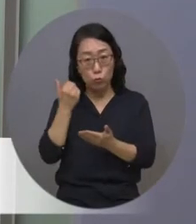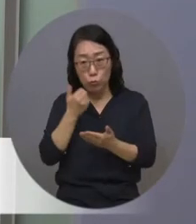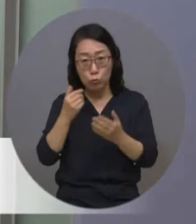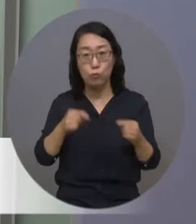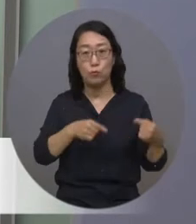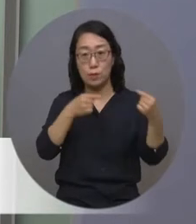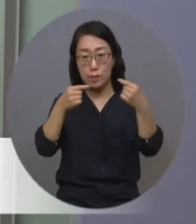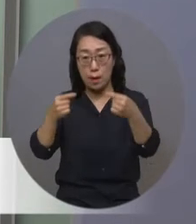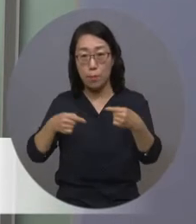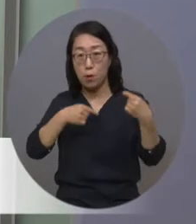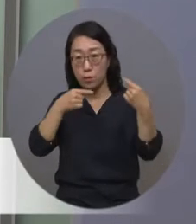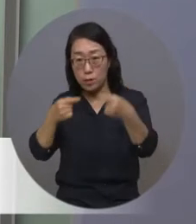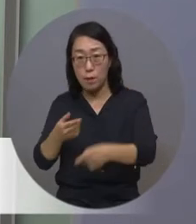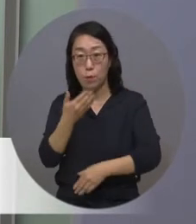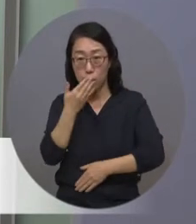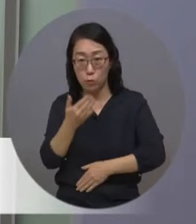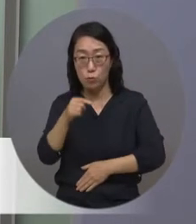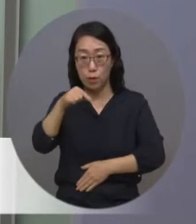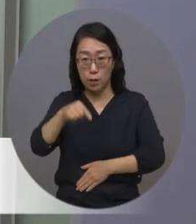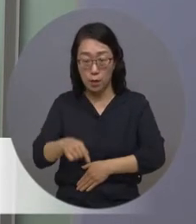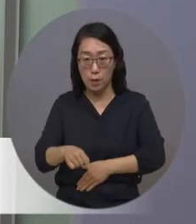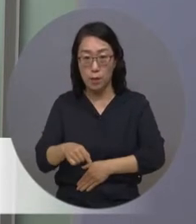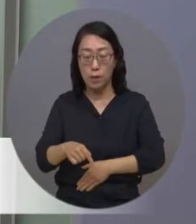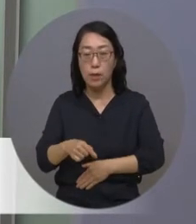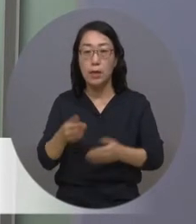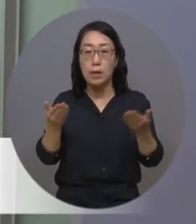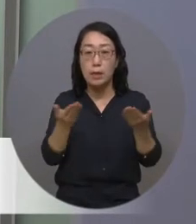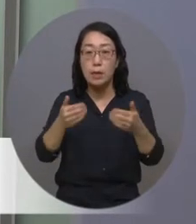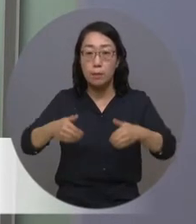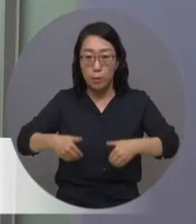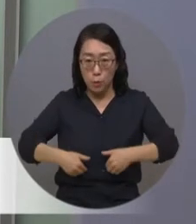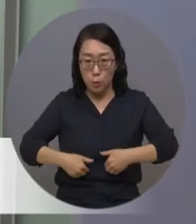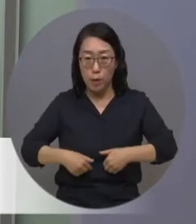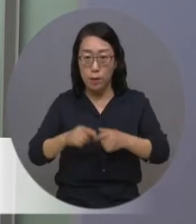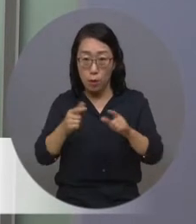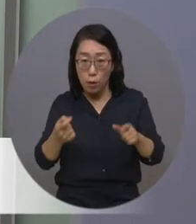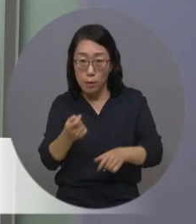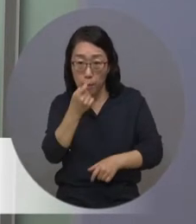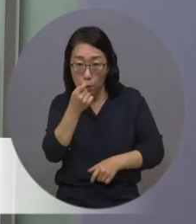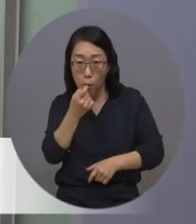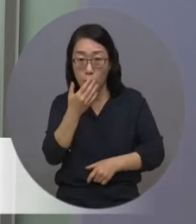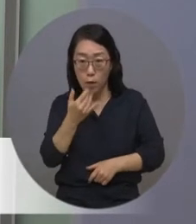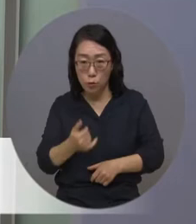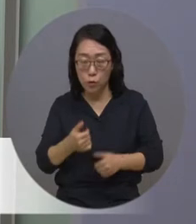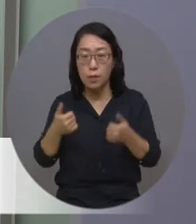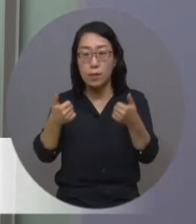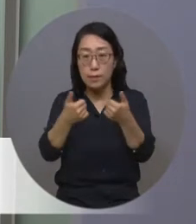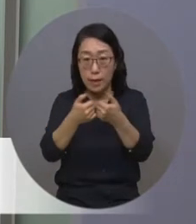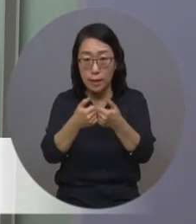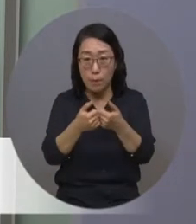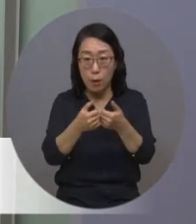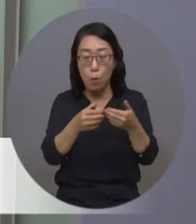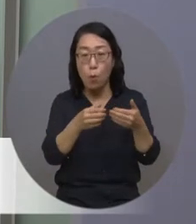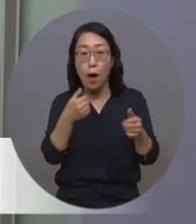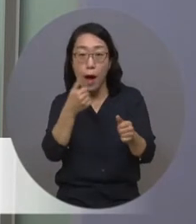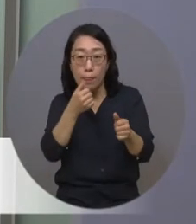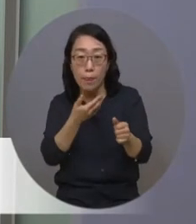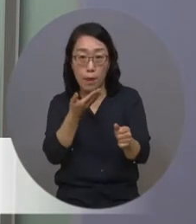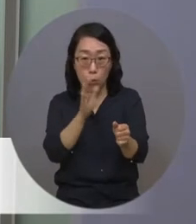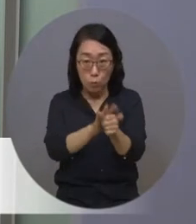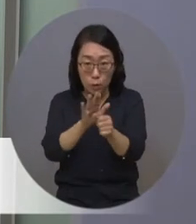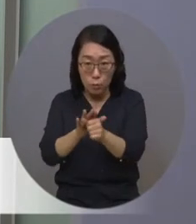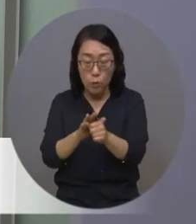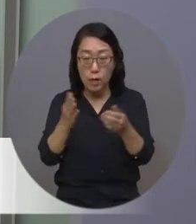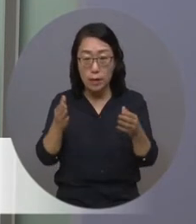가능한 시민이 원하는 직업이 필요한 강좌를 안내하고 상담하여 일자리 창출로 이어질